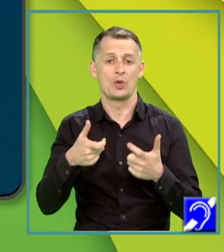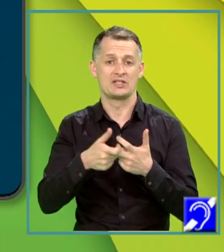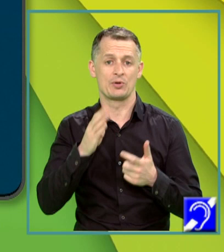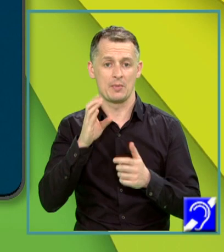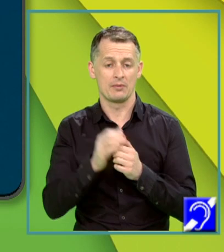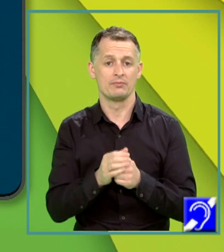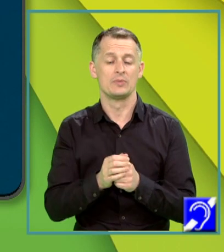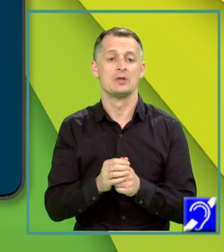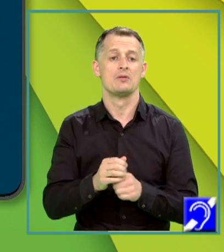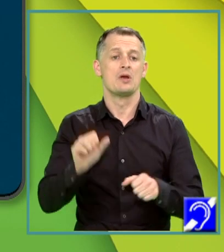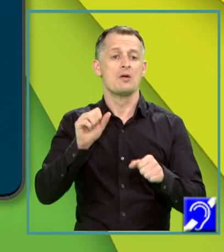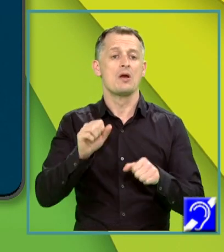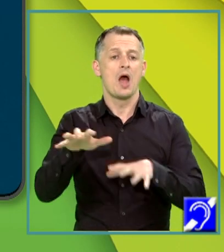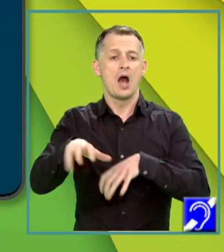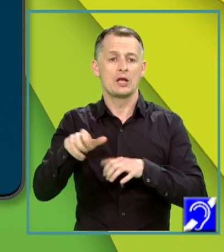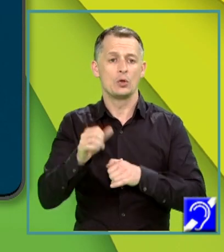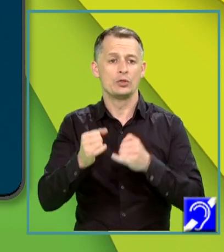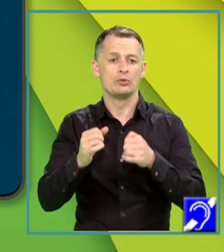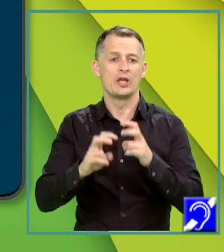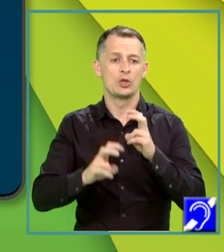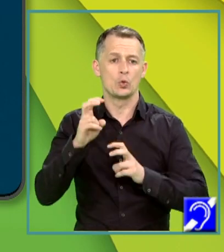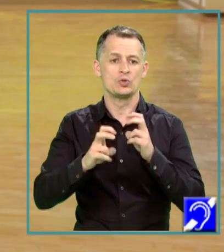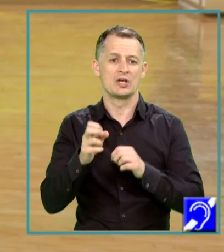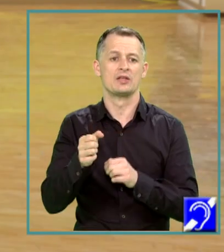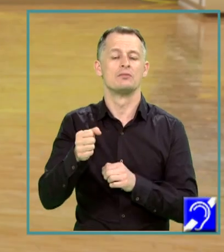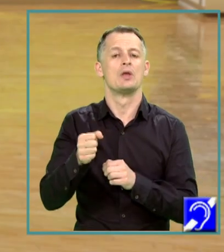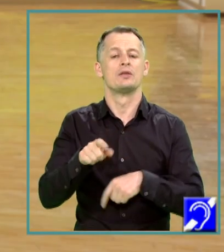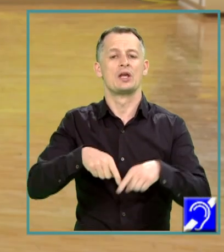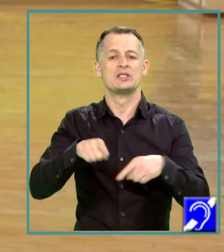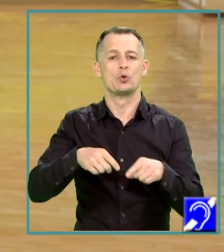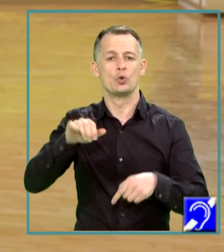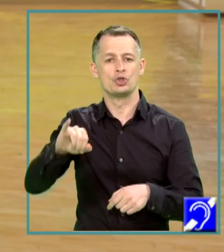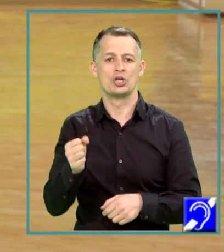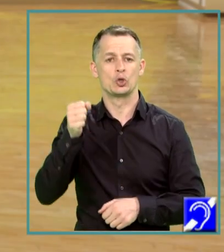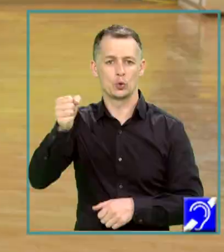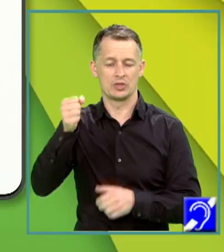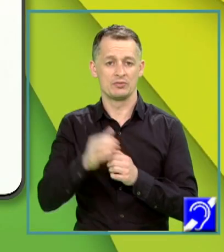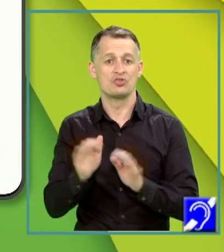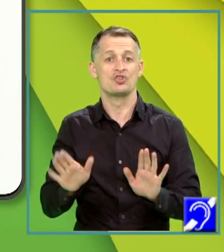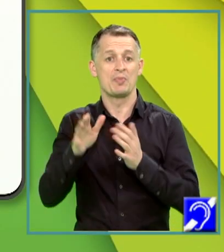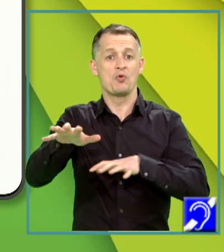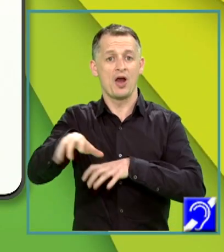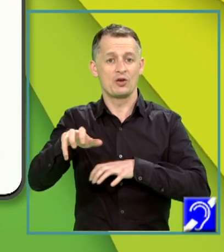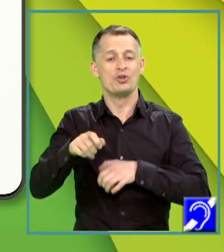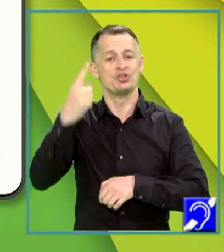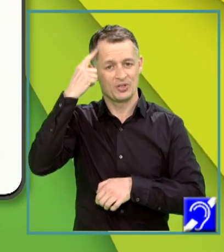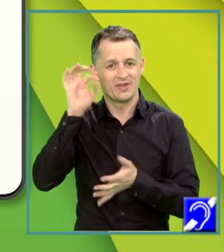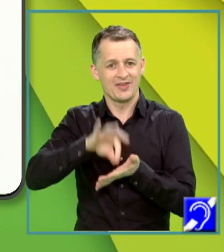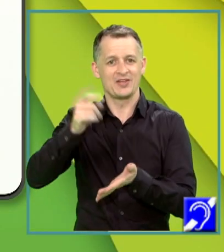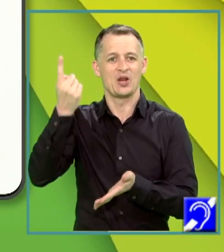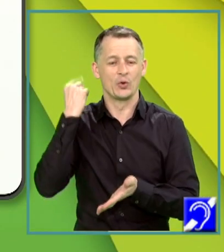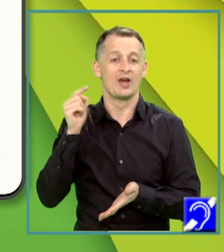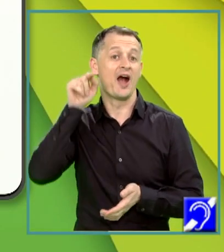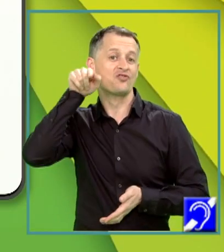agricultura industria transporturile și turismul vom începe cu agricultura și știm de data trecută ca